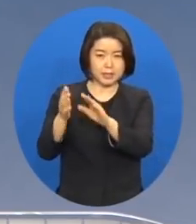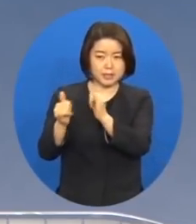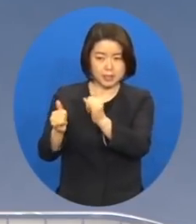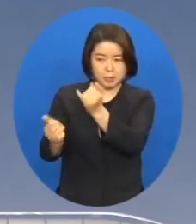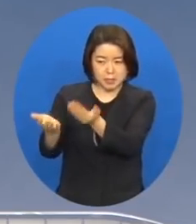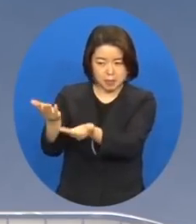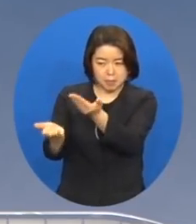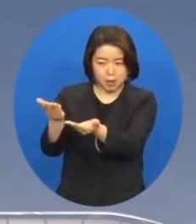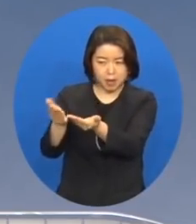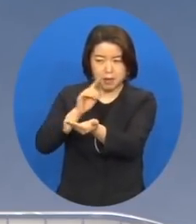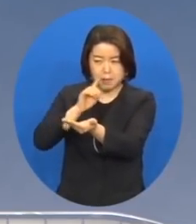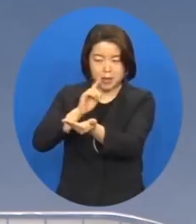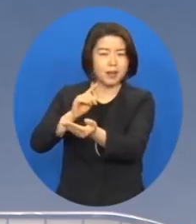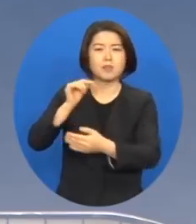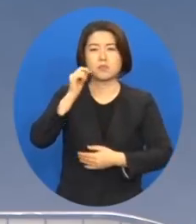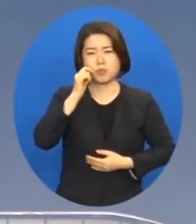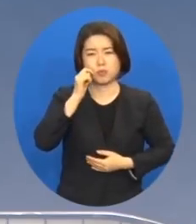있나요?